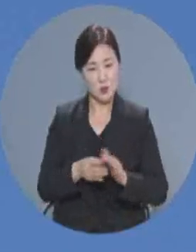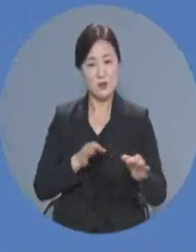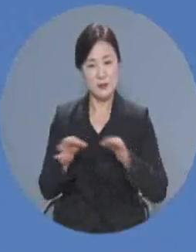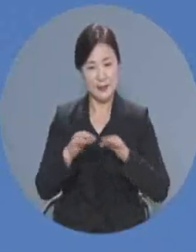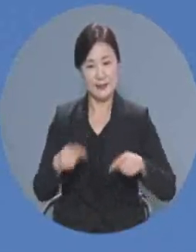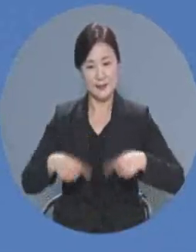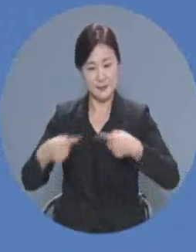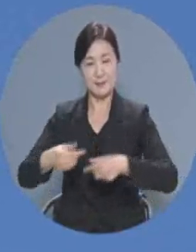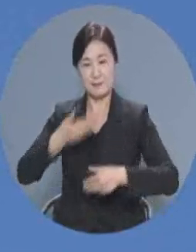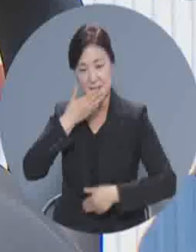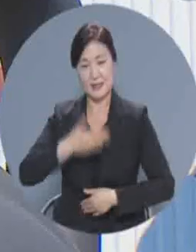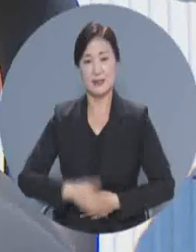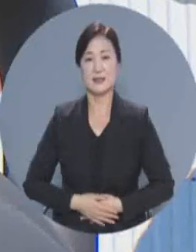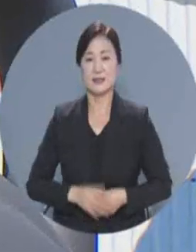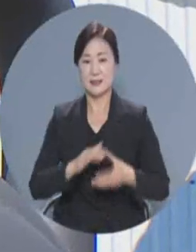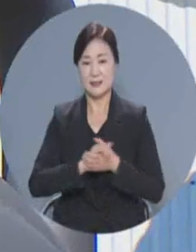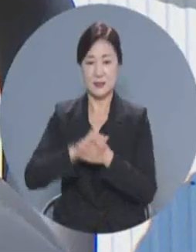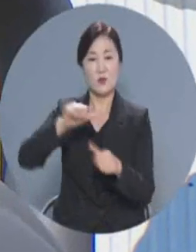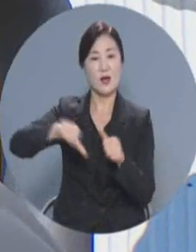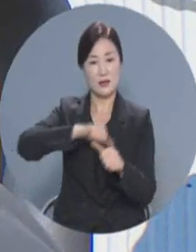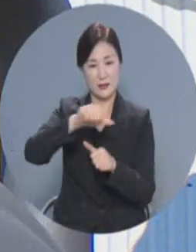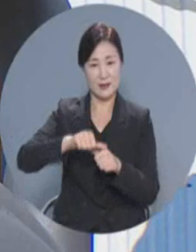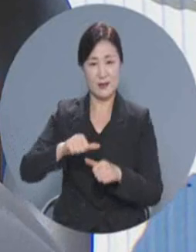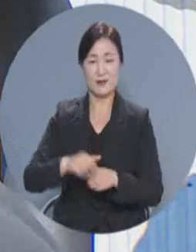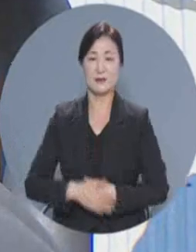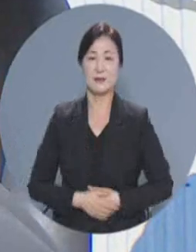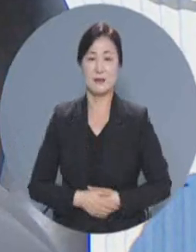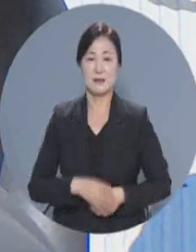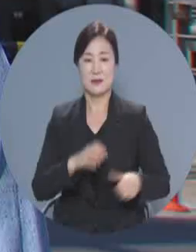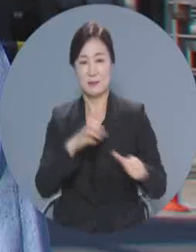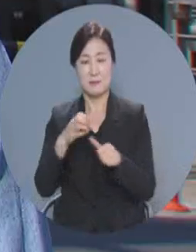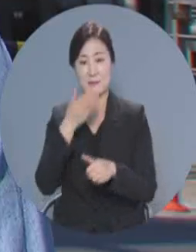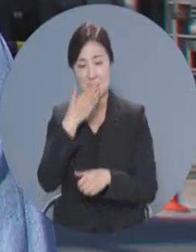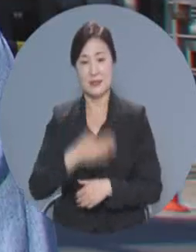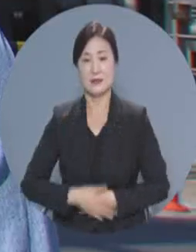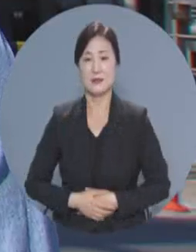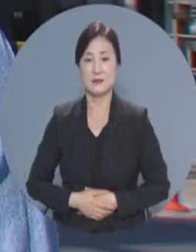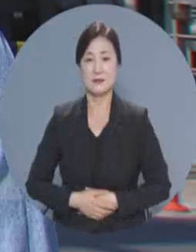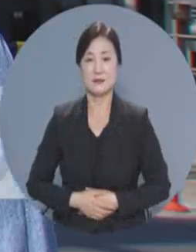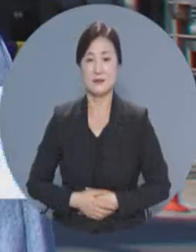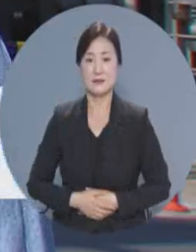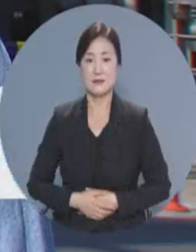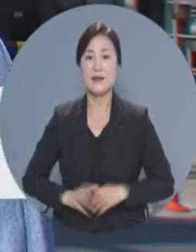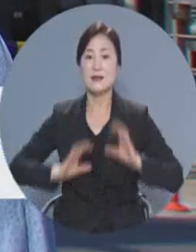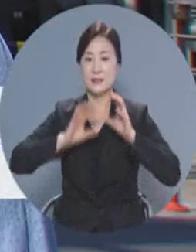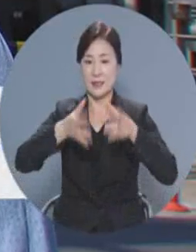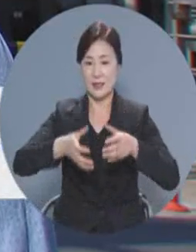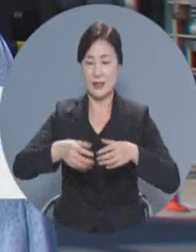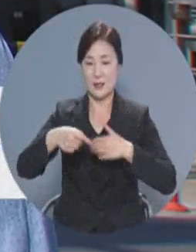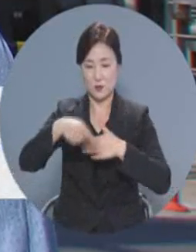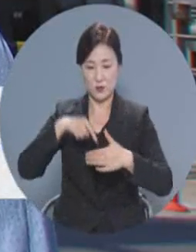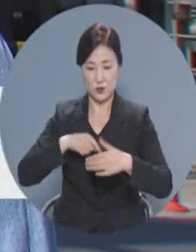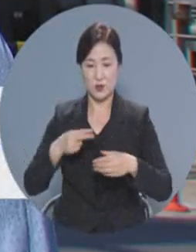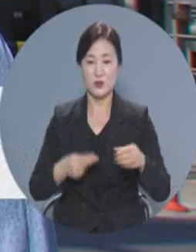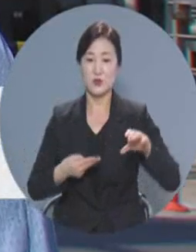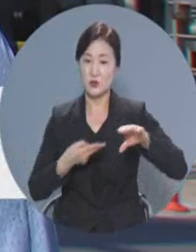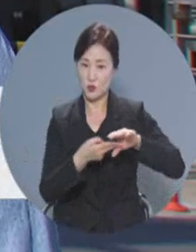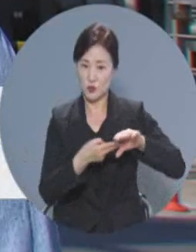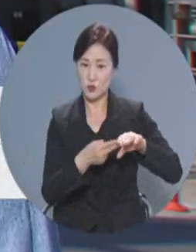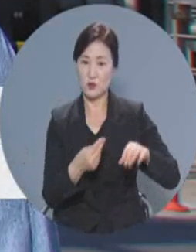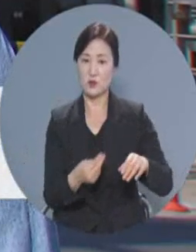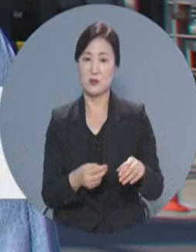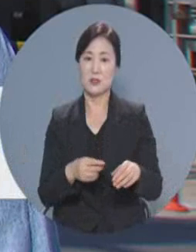유리하고 수소의 친환경 이미지도 한몫을 했습니다. 국내외 주유소, 충전소 네트워크